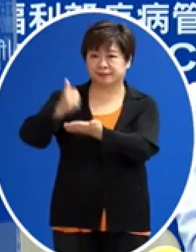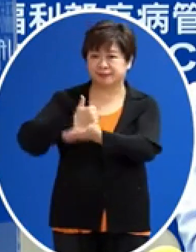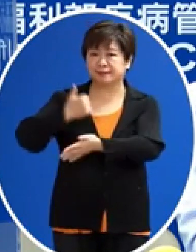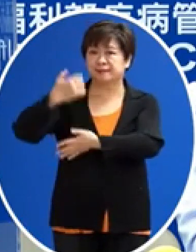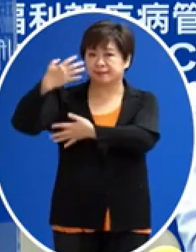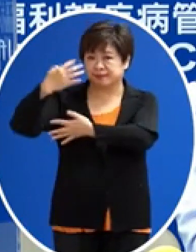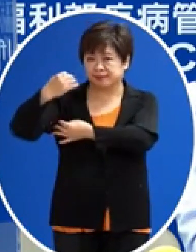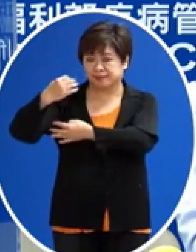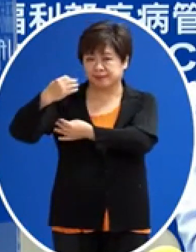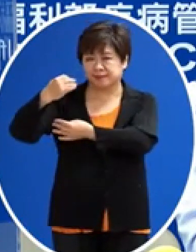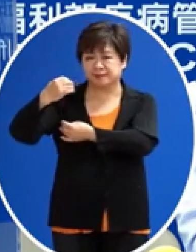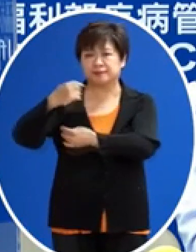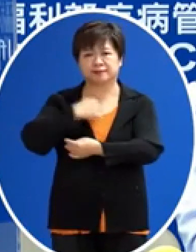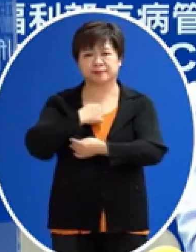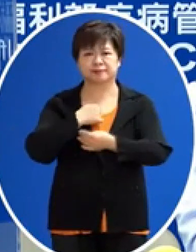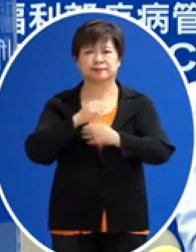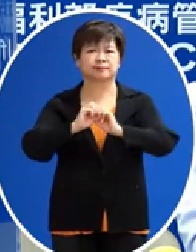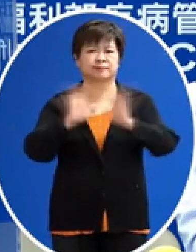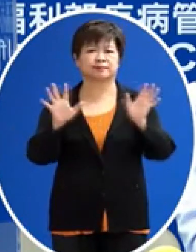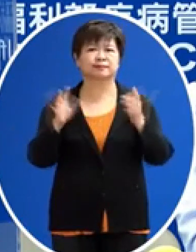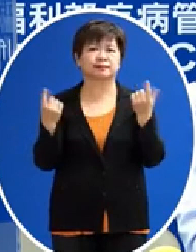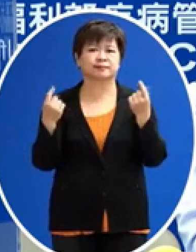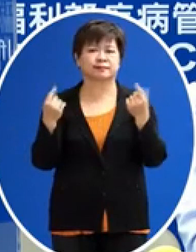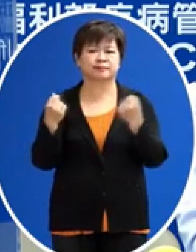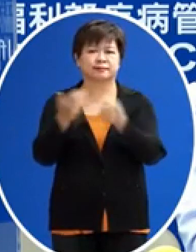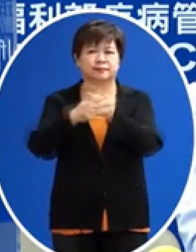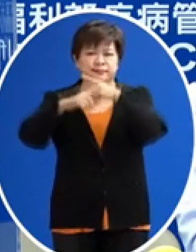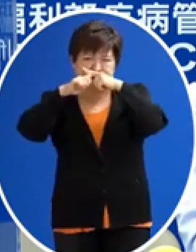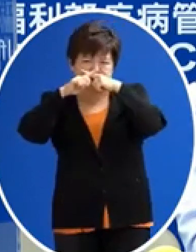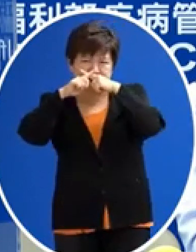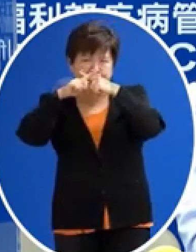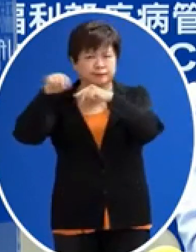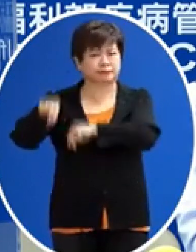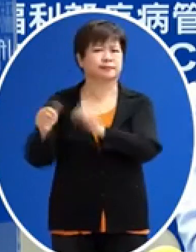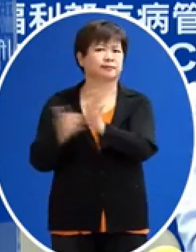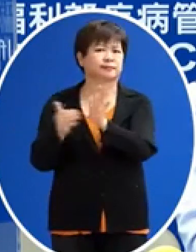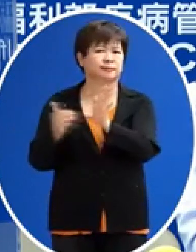面，还是跟大家报告这有一些保密的协定在，